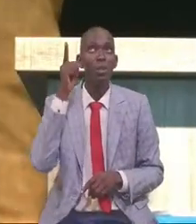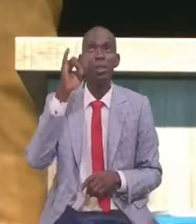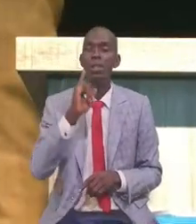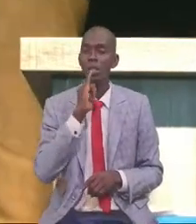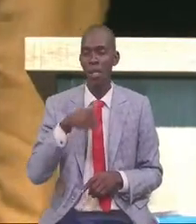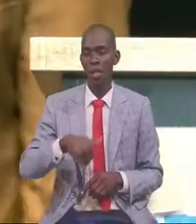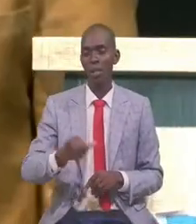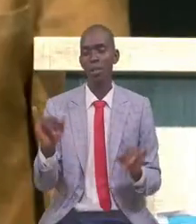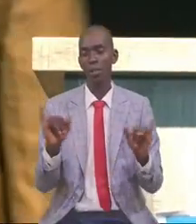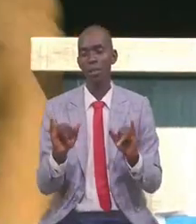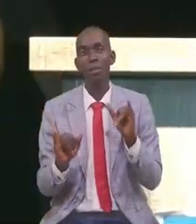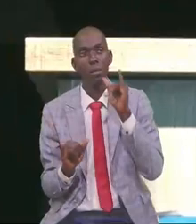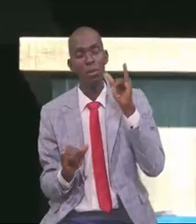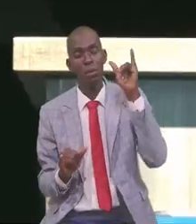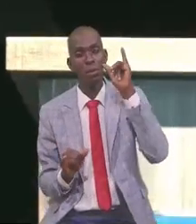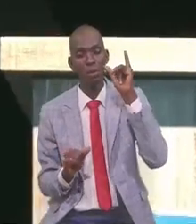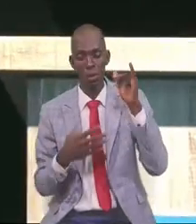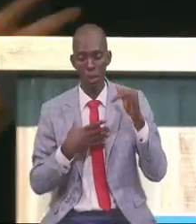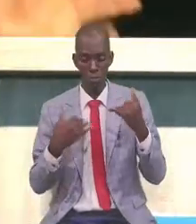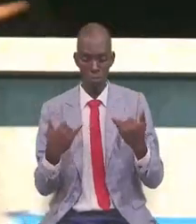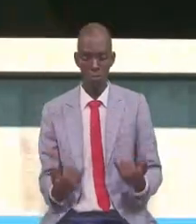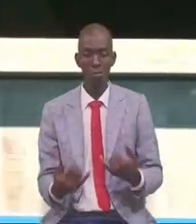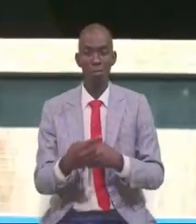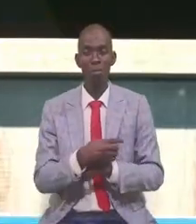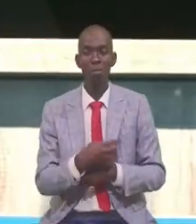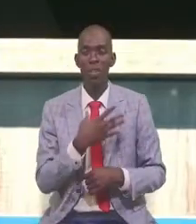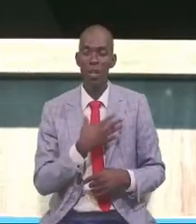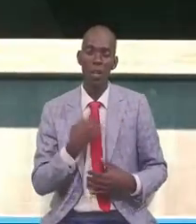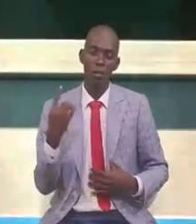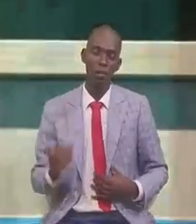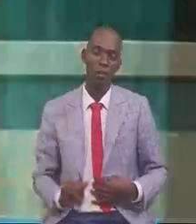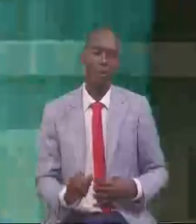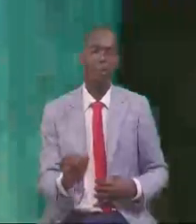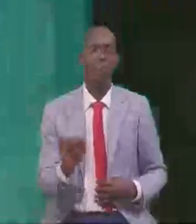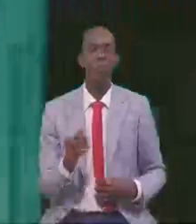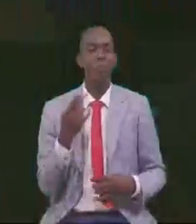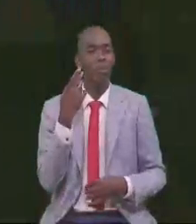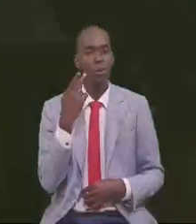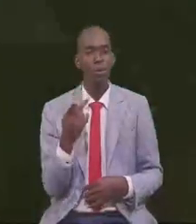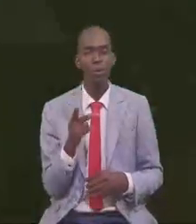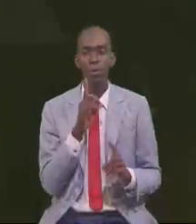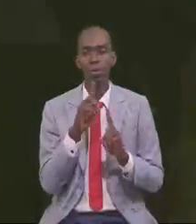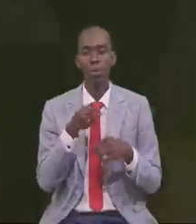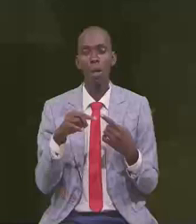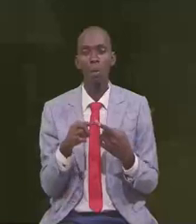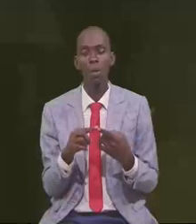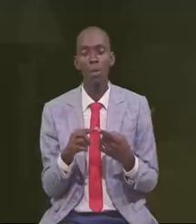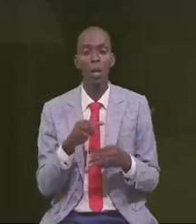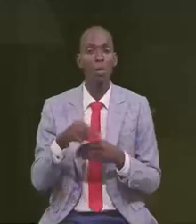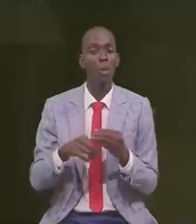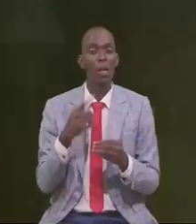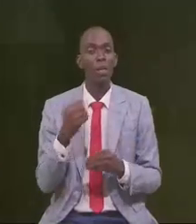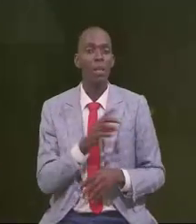hier, aujourd'hui et éternellement. Nous parlons donc du Christ